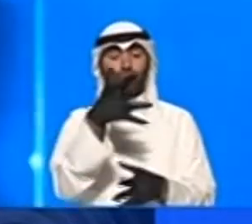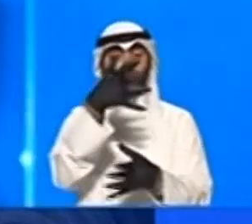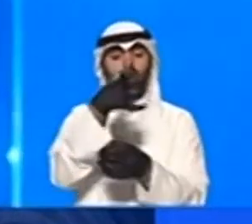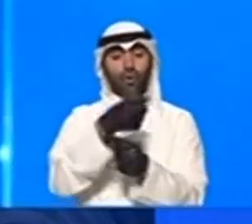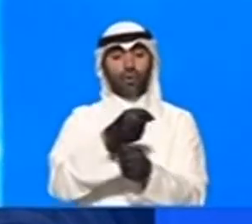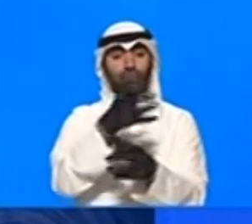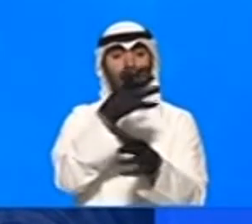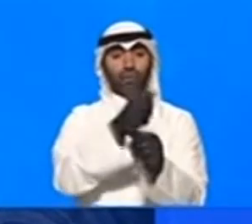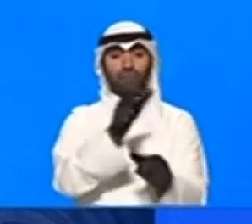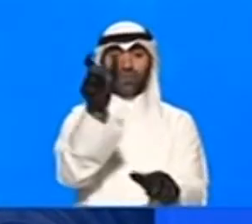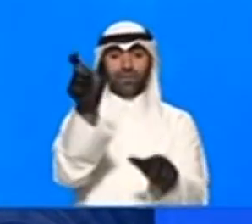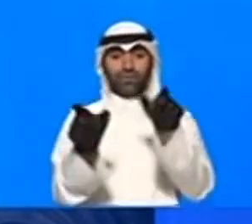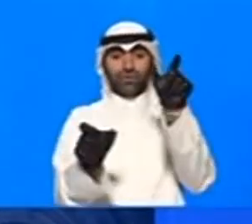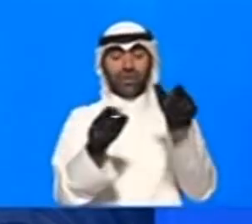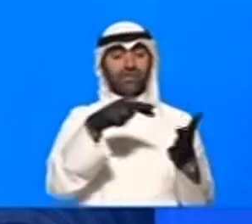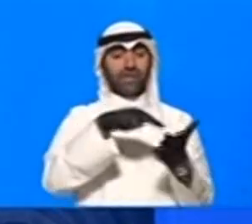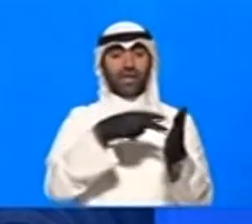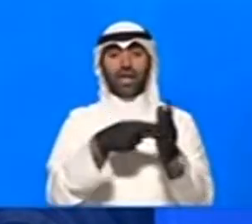الإصابة بهذا الفيروس؟